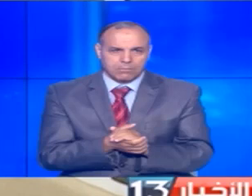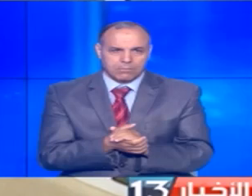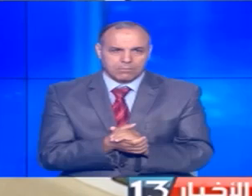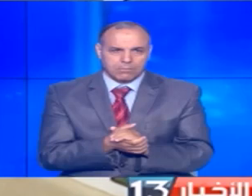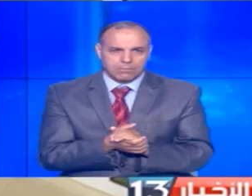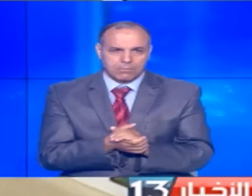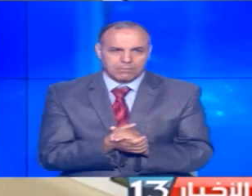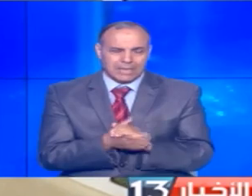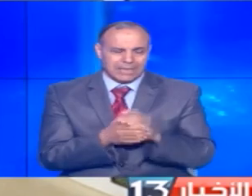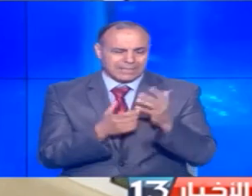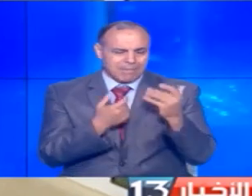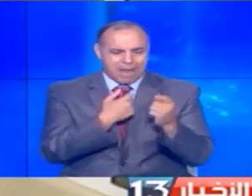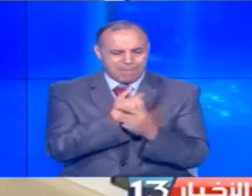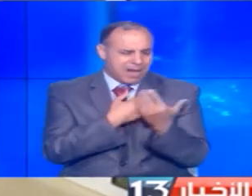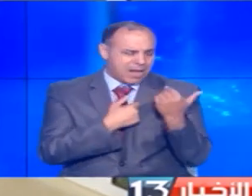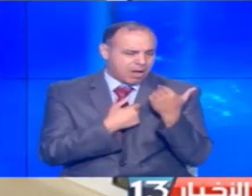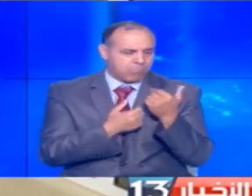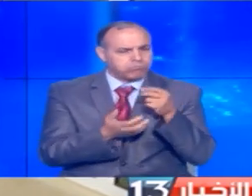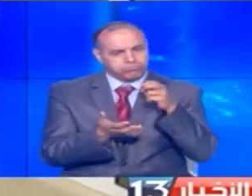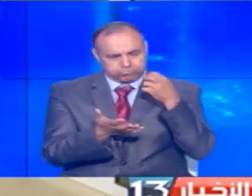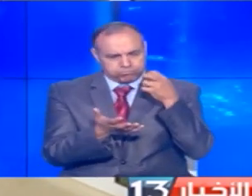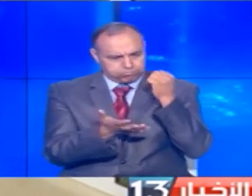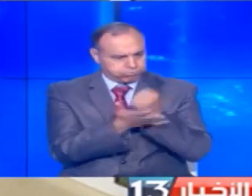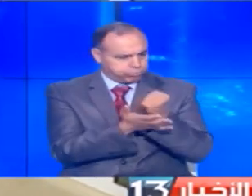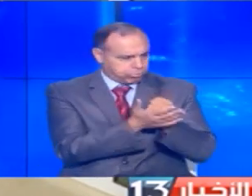في الجمعة الأخرانية بكل فاليداسيون تاع